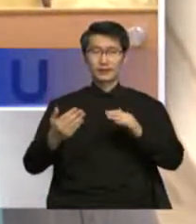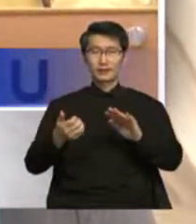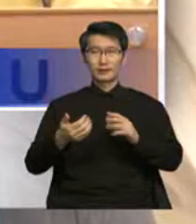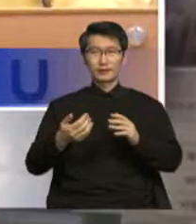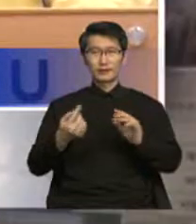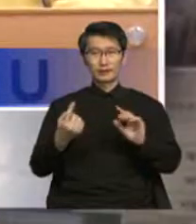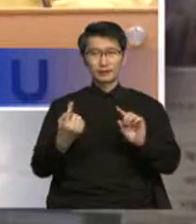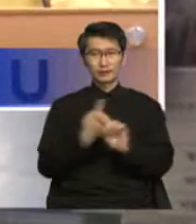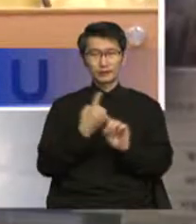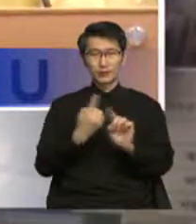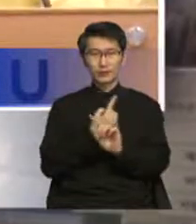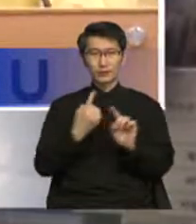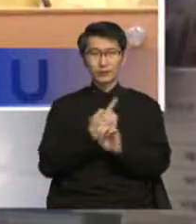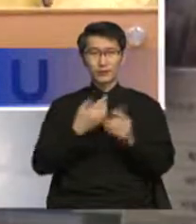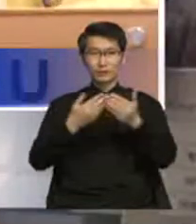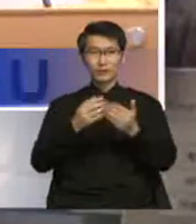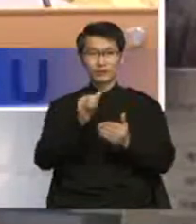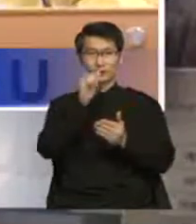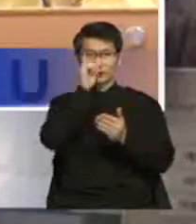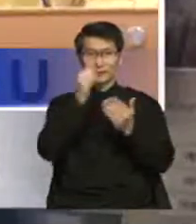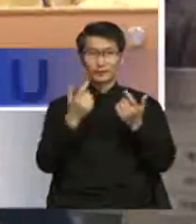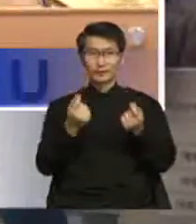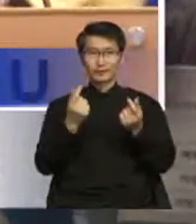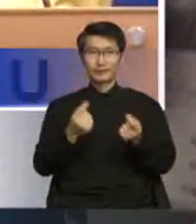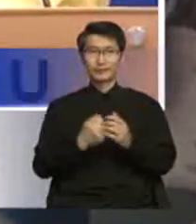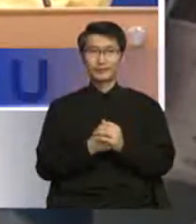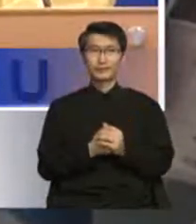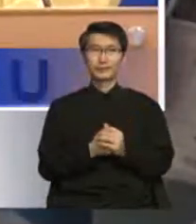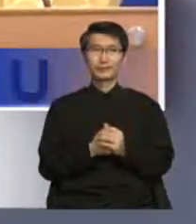후속 조치를 받을 수 있었습니다